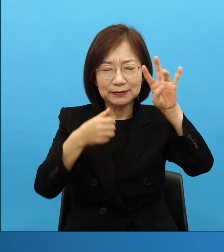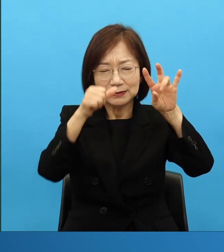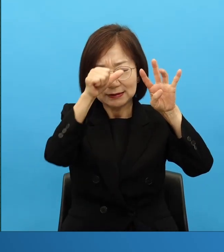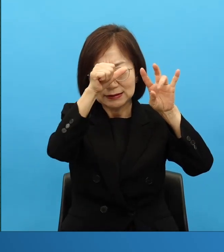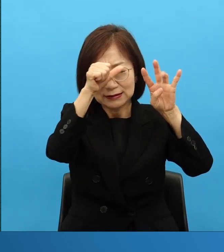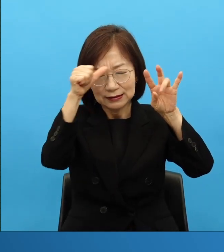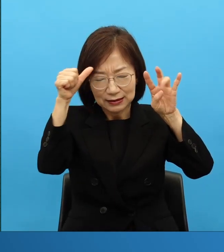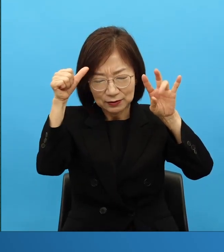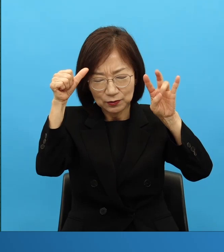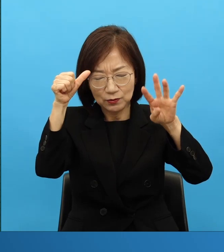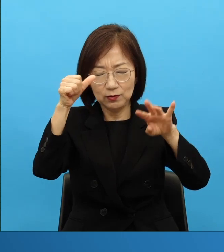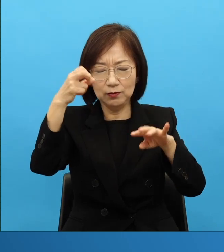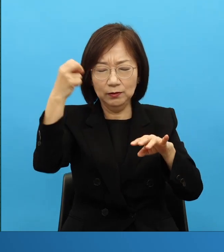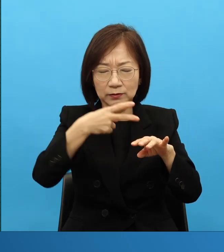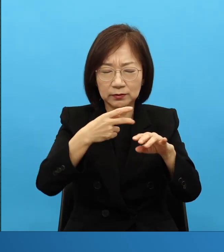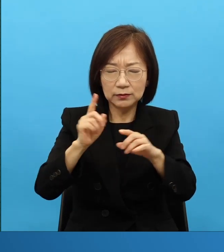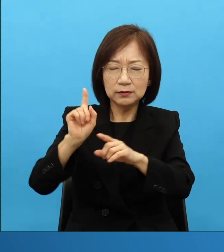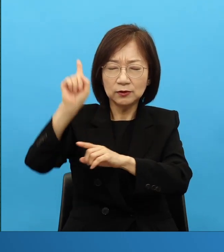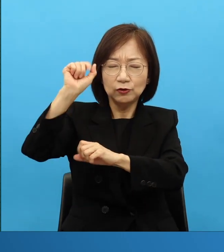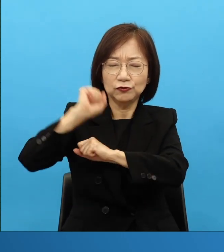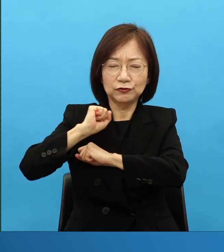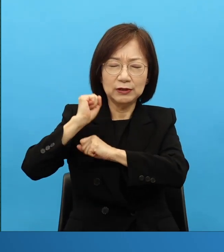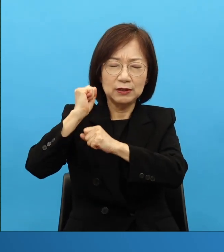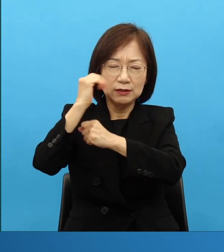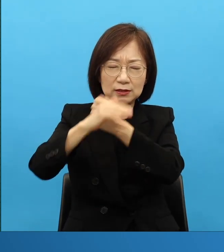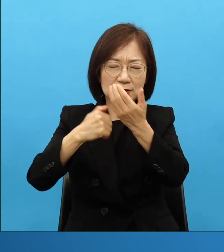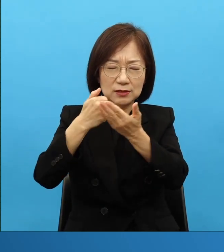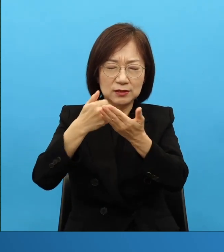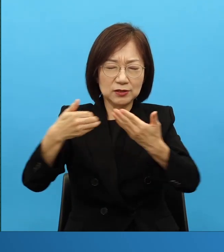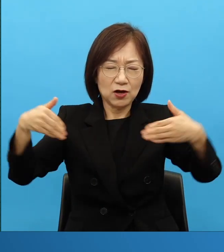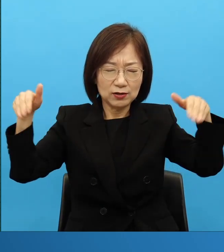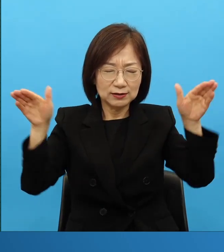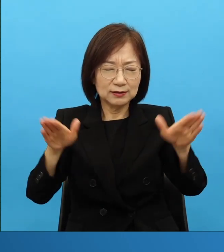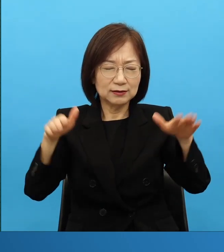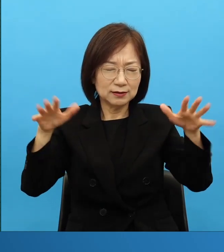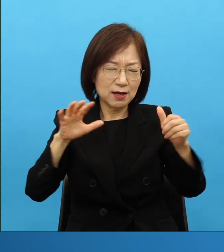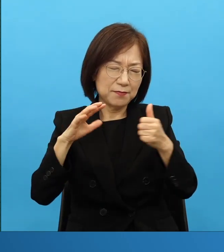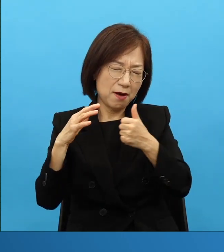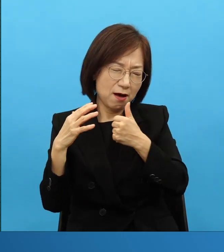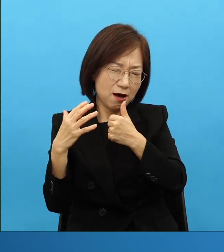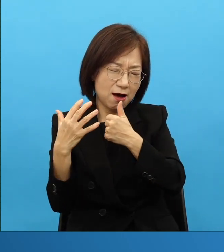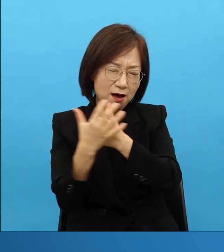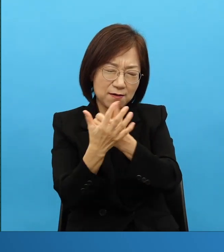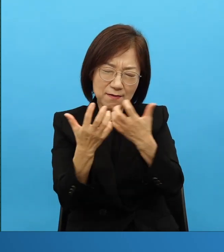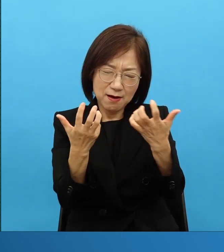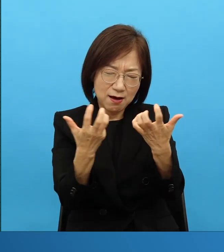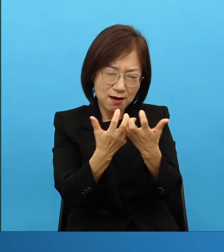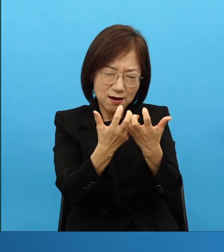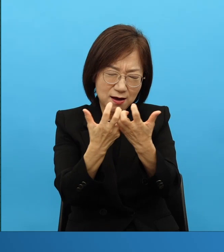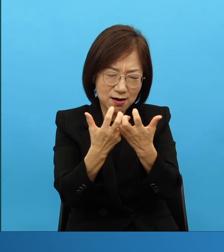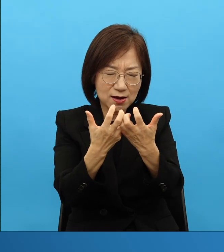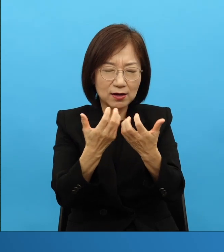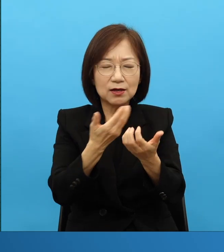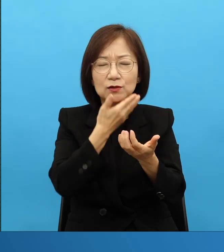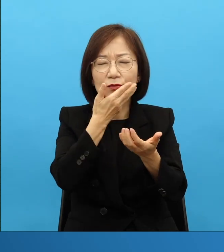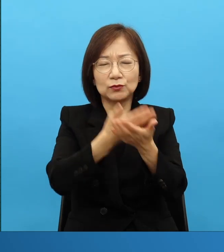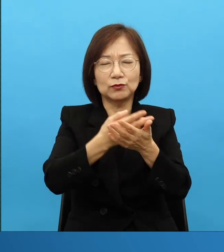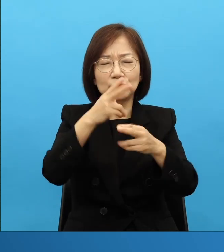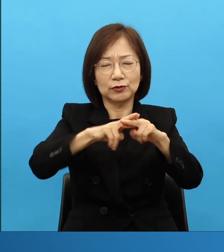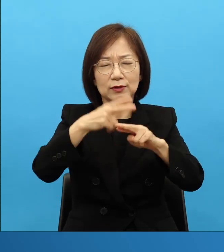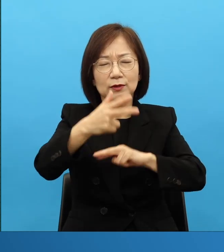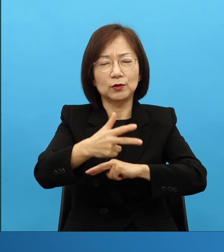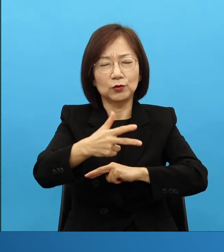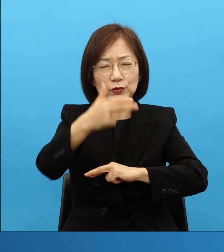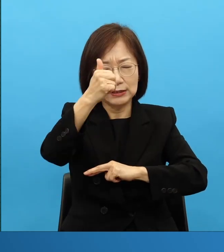천사로 둘러싸인 보좌의 주인 되신 우리 아버지여, 홀로 이 영광과 존귀를